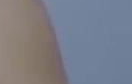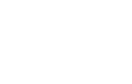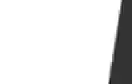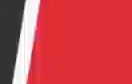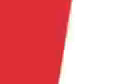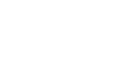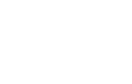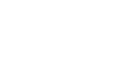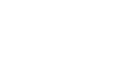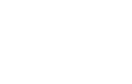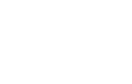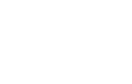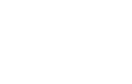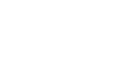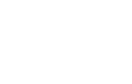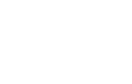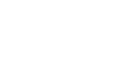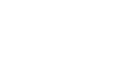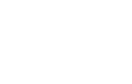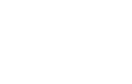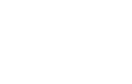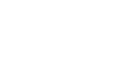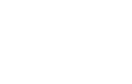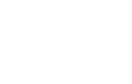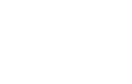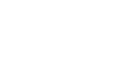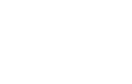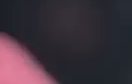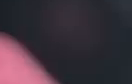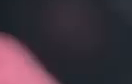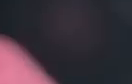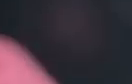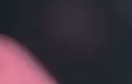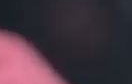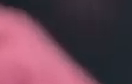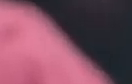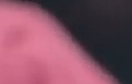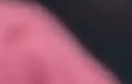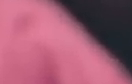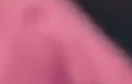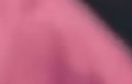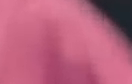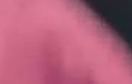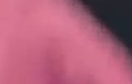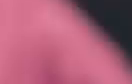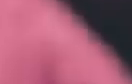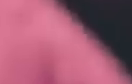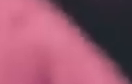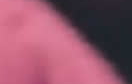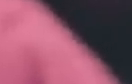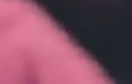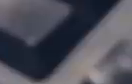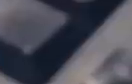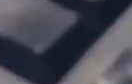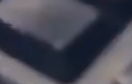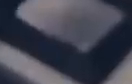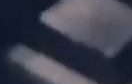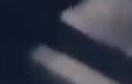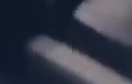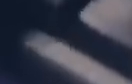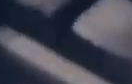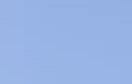Kuya! konti lang nakakaintindi ng trabaho